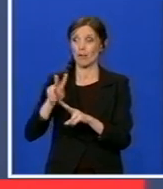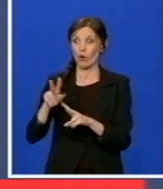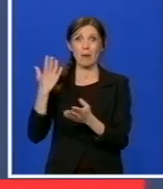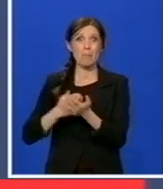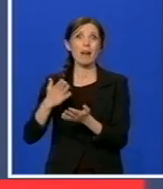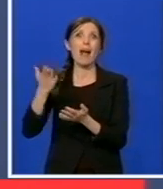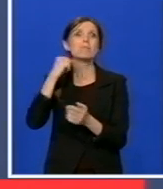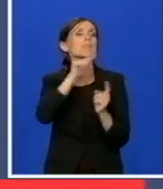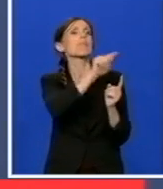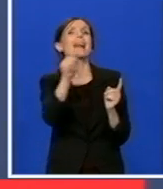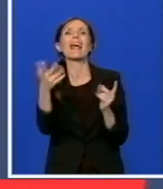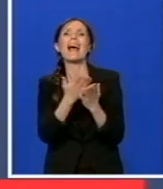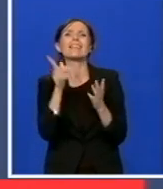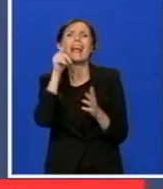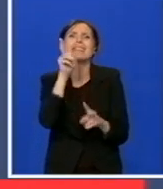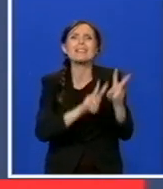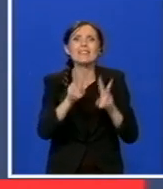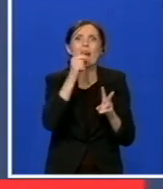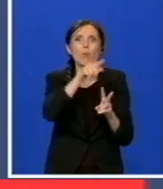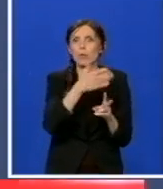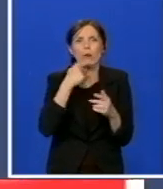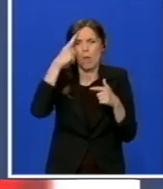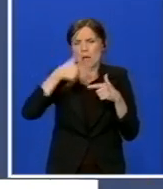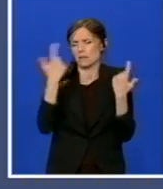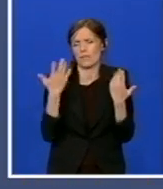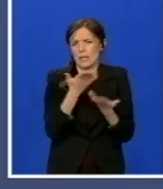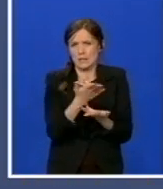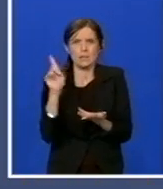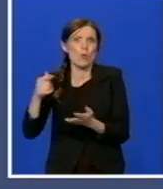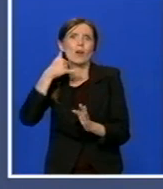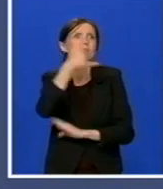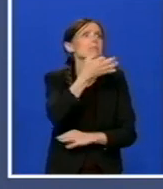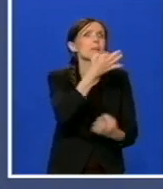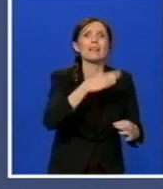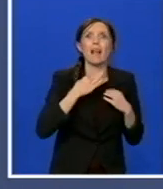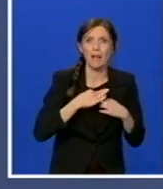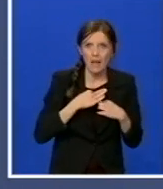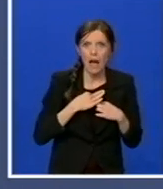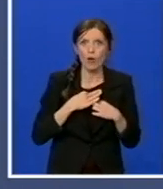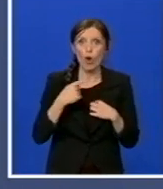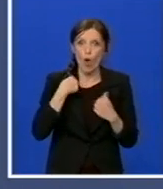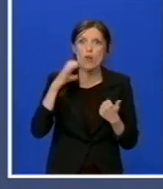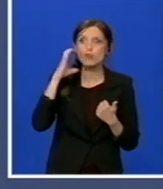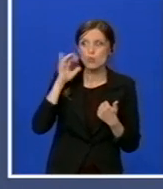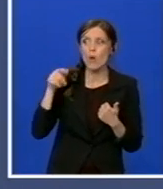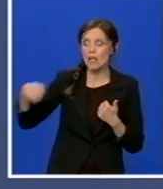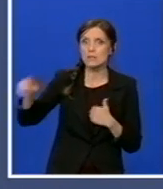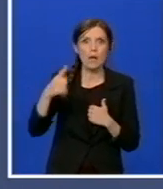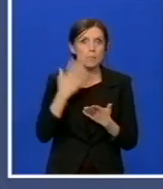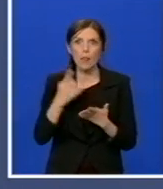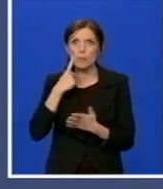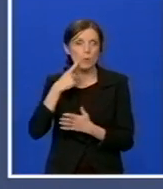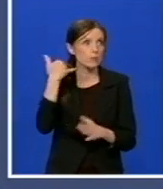dobiti informacije, te je to bio razlog da smo mi formirali posebne telefone koji